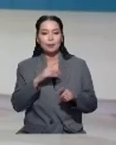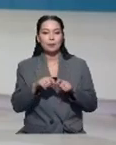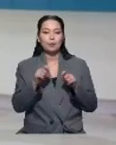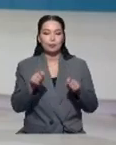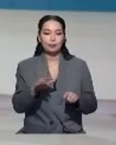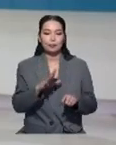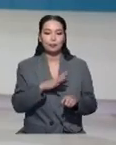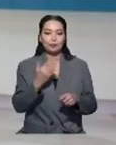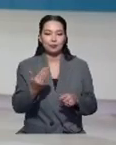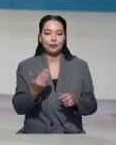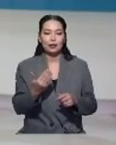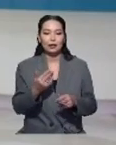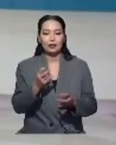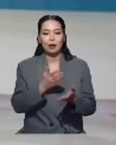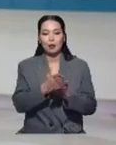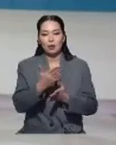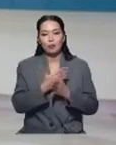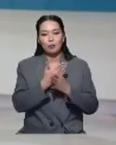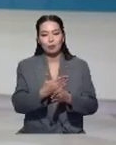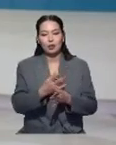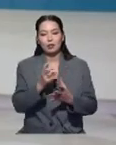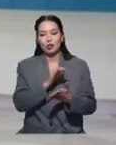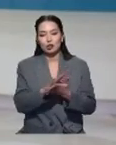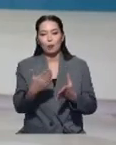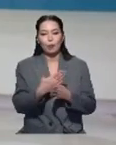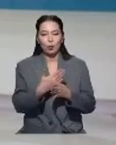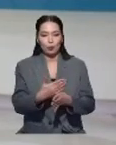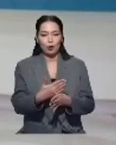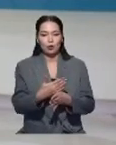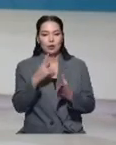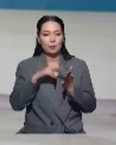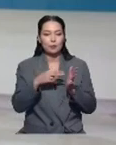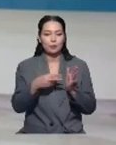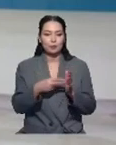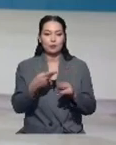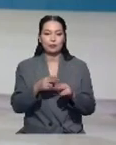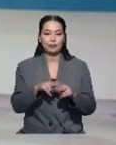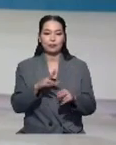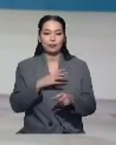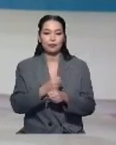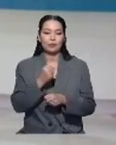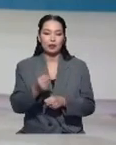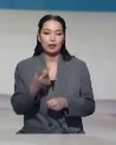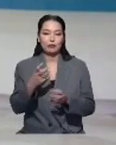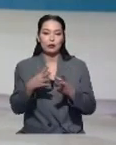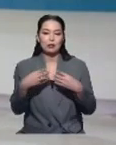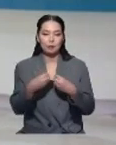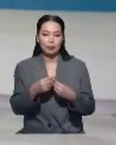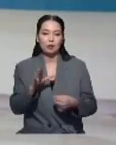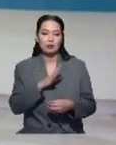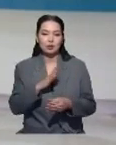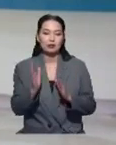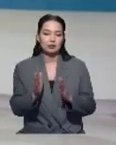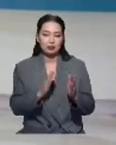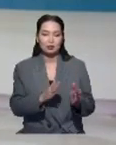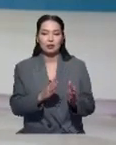«Охтакумек», который направлен на оказание юридической помощи. В рамках данного проекта мы провели более 2000 приемов и охватили порядка 6000